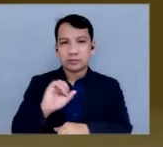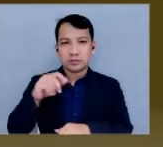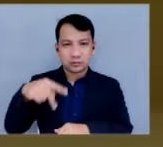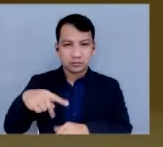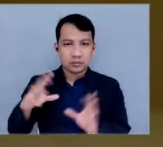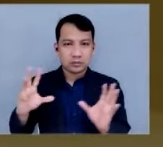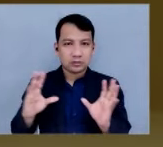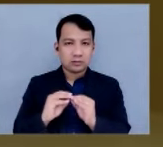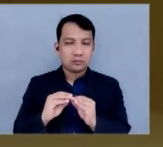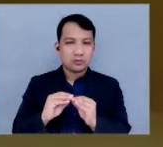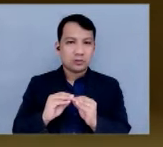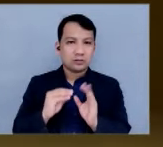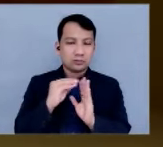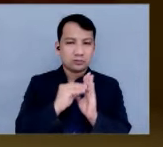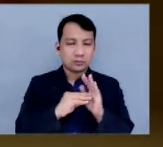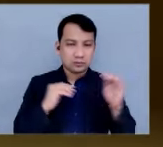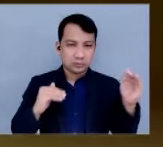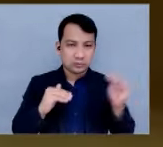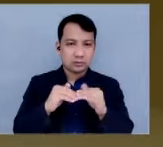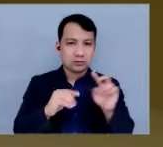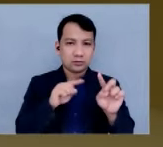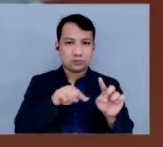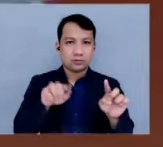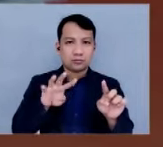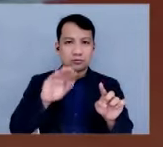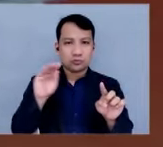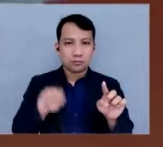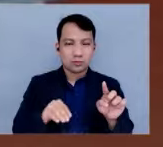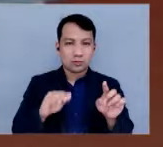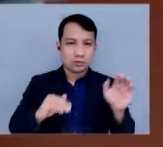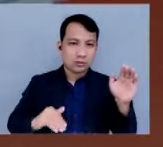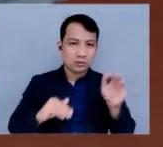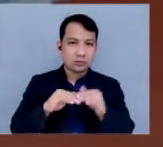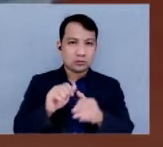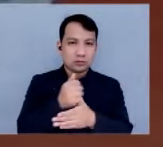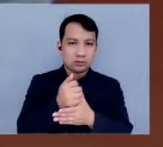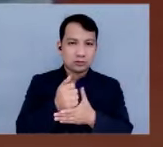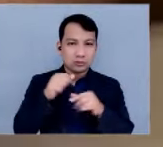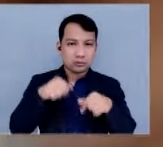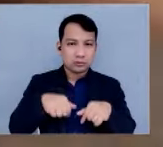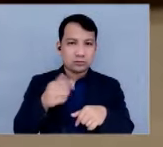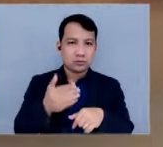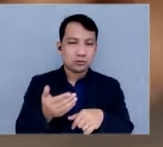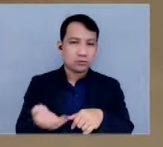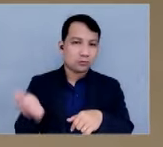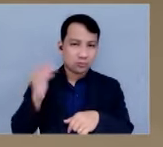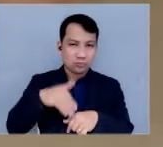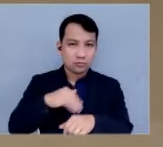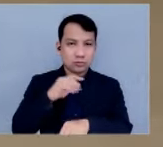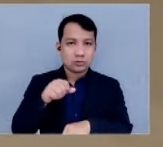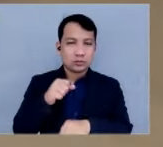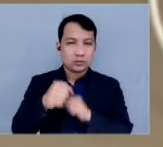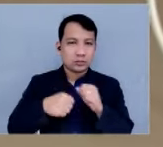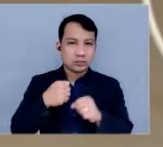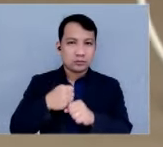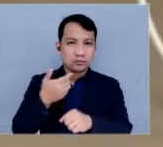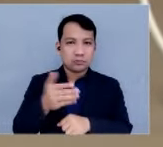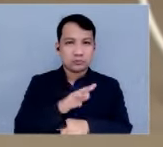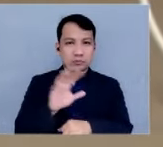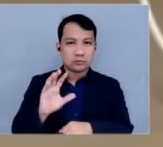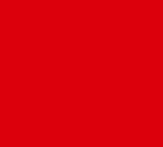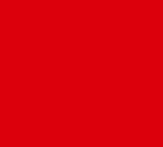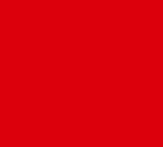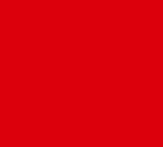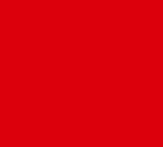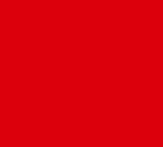na pasok sa kanilang target Ban na 2 to 4% ang magiging average inflation sa buong taon nagbabalita mula sa frontline Gerard del la Peña